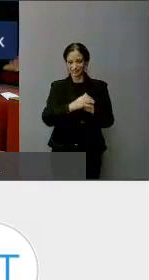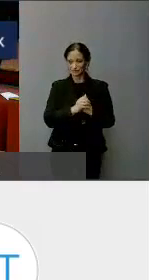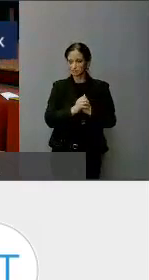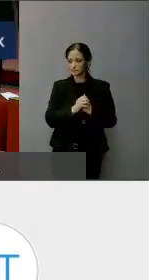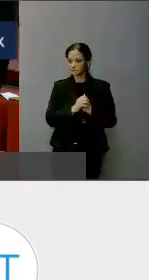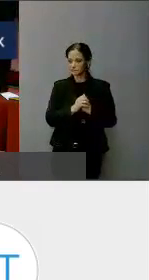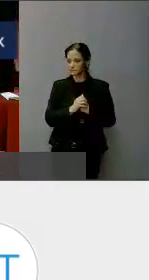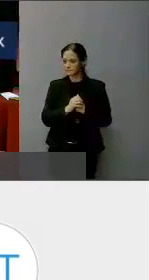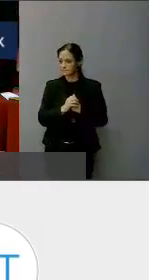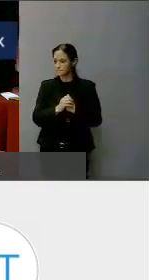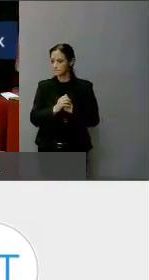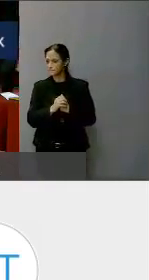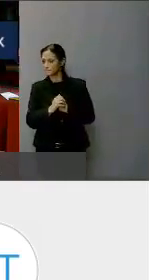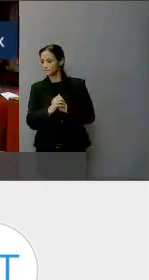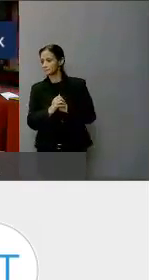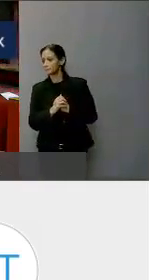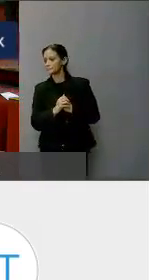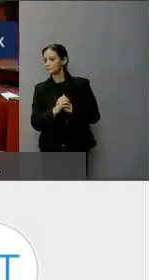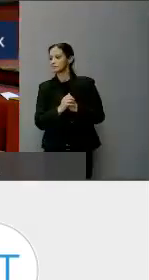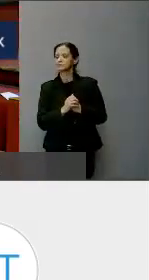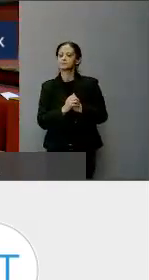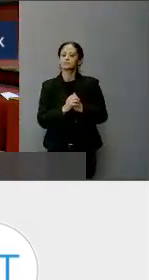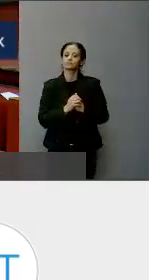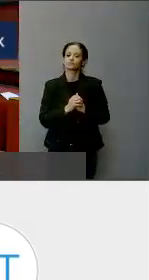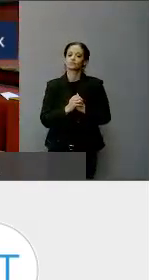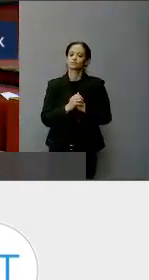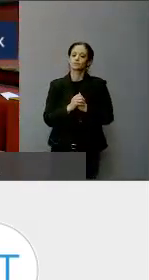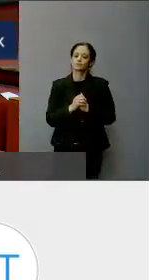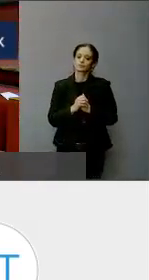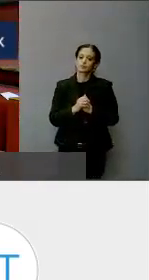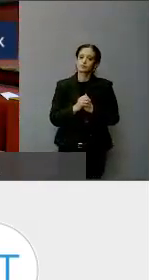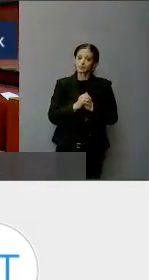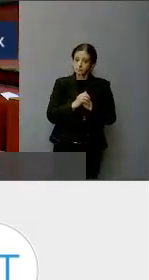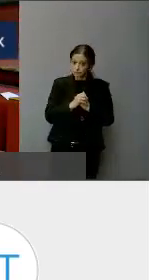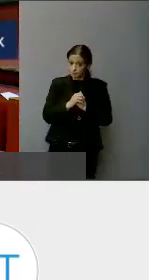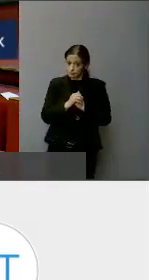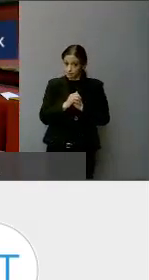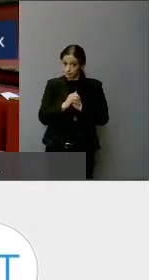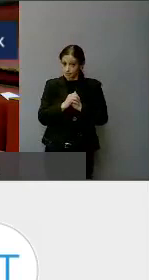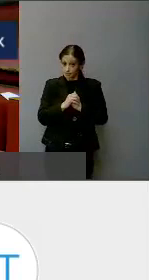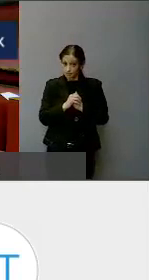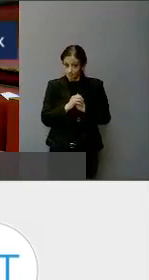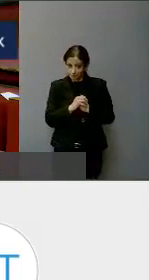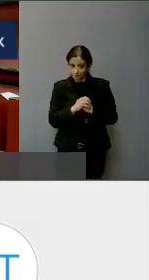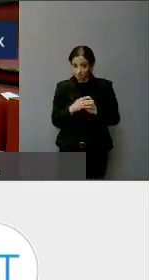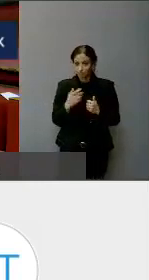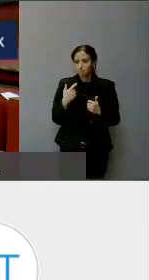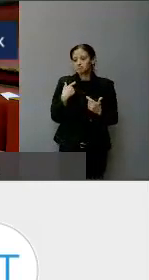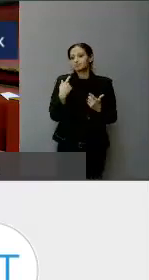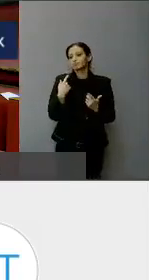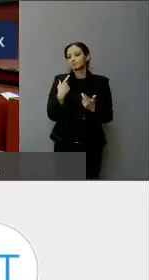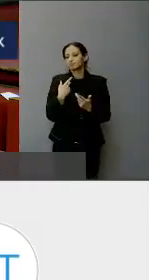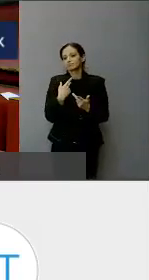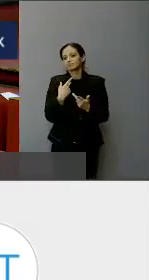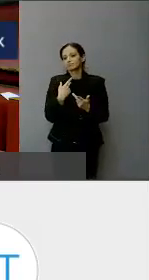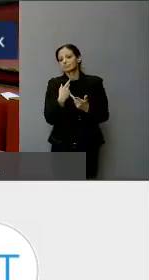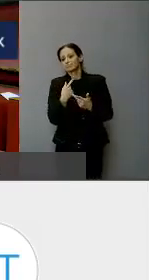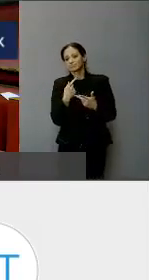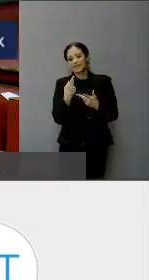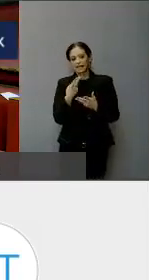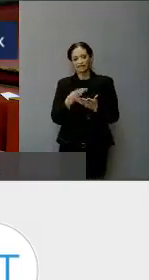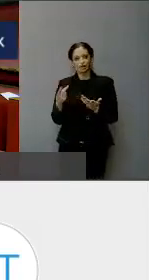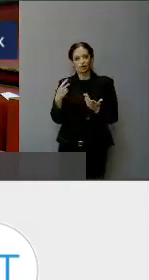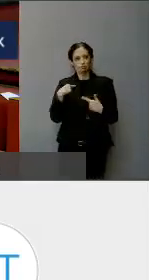grazie presidente io ho provato a mettere giù alcuni pensieri perché oggi è